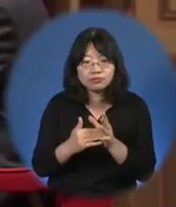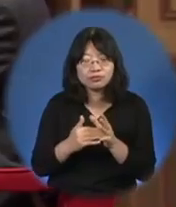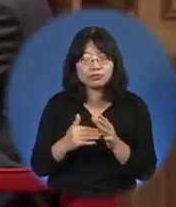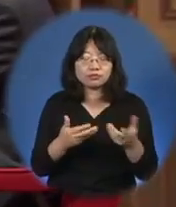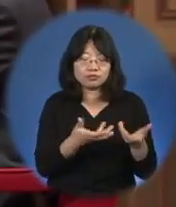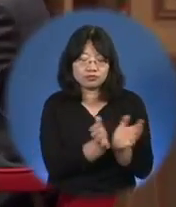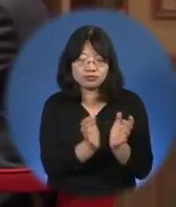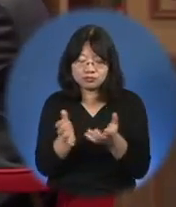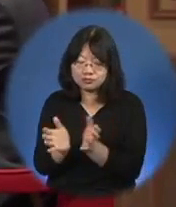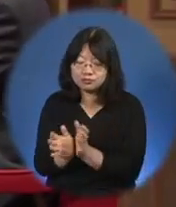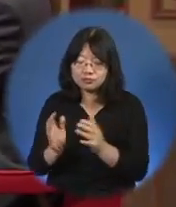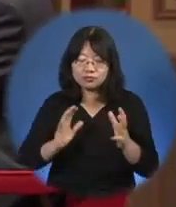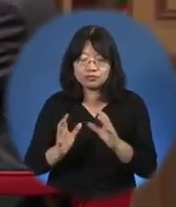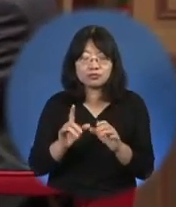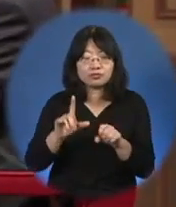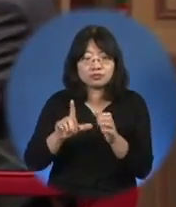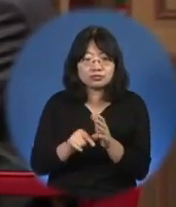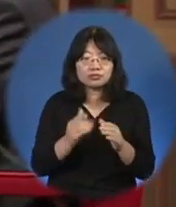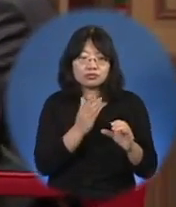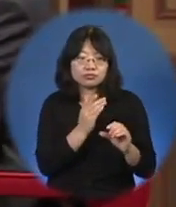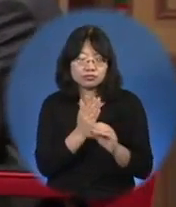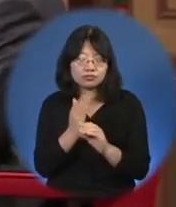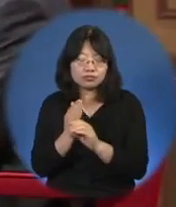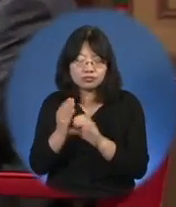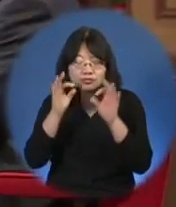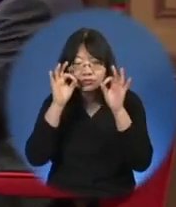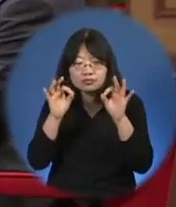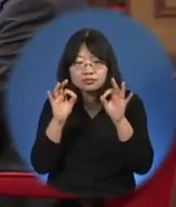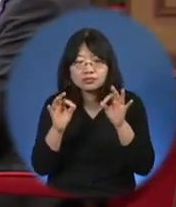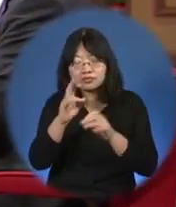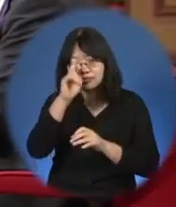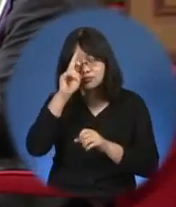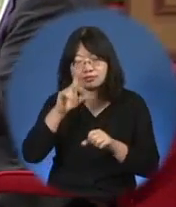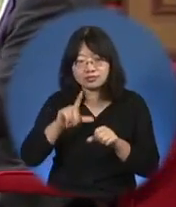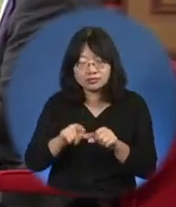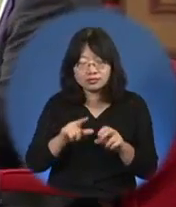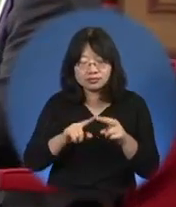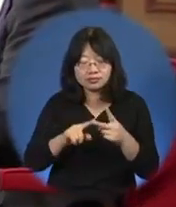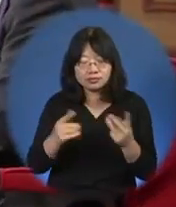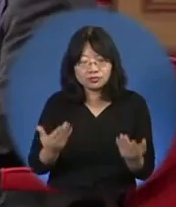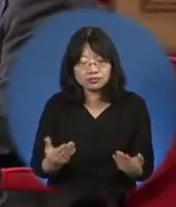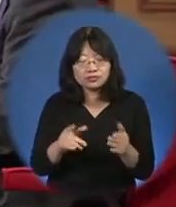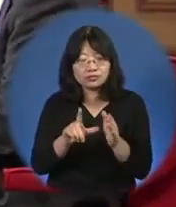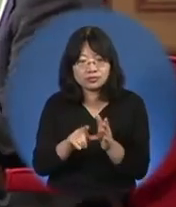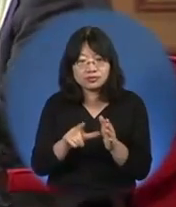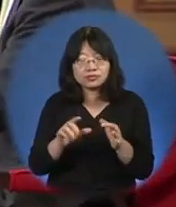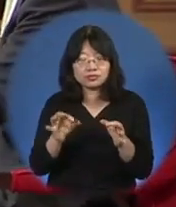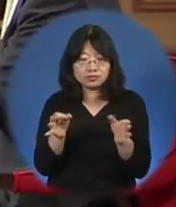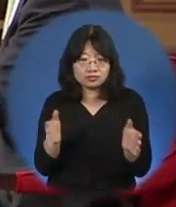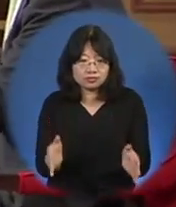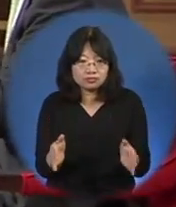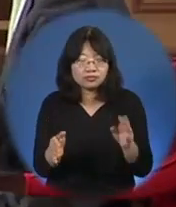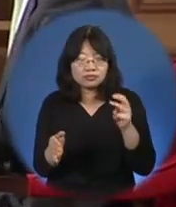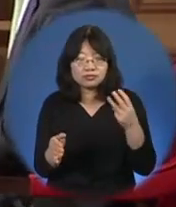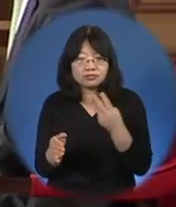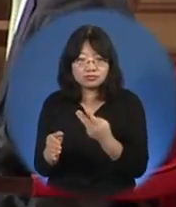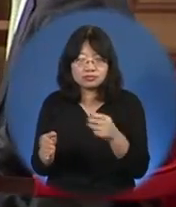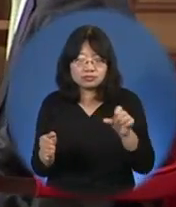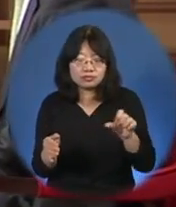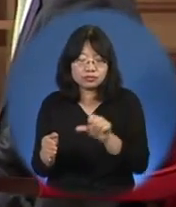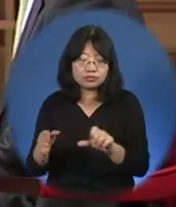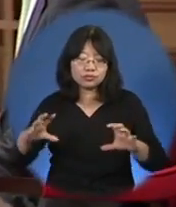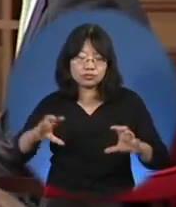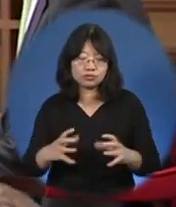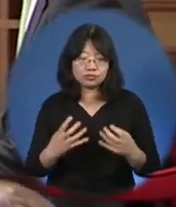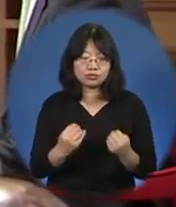분임 토론 시간 중간중간에 그 점심시간이라든지 휴게시간 동안에도 3, 3, 5 모여서